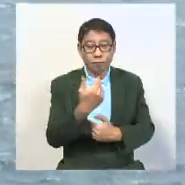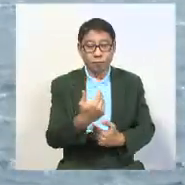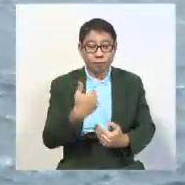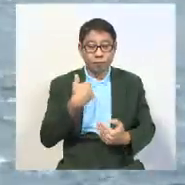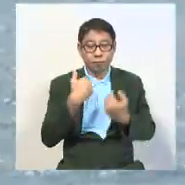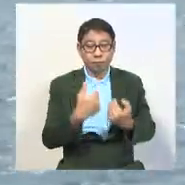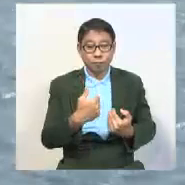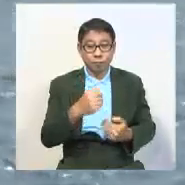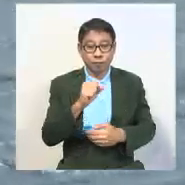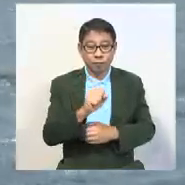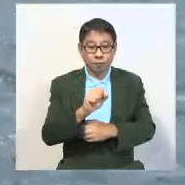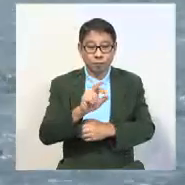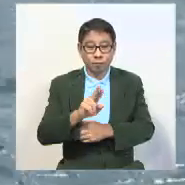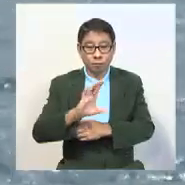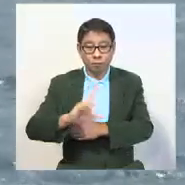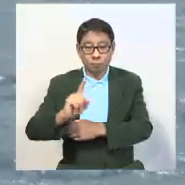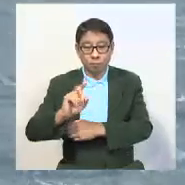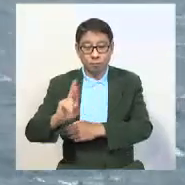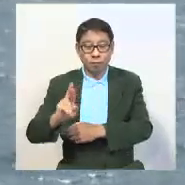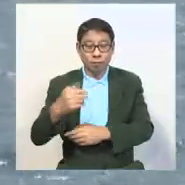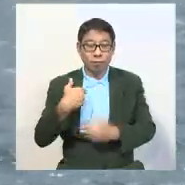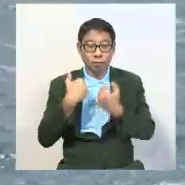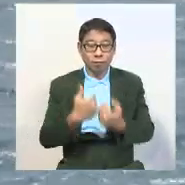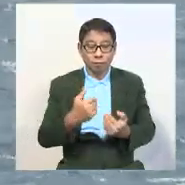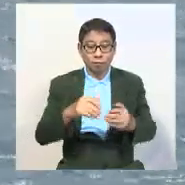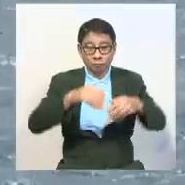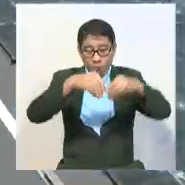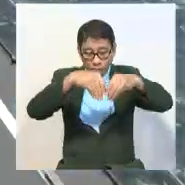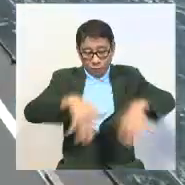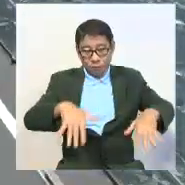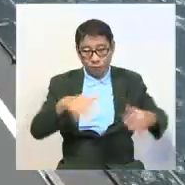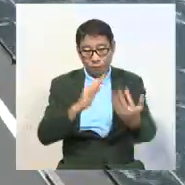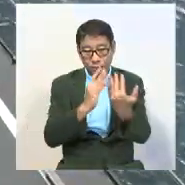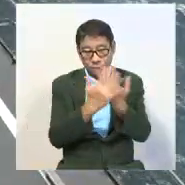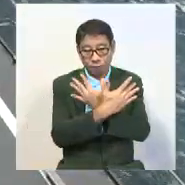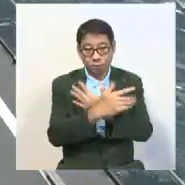างสรชลหลังจากการปรับโครงสร้างใหม่ภาย